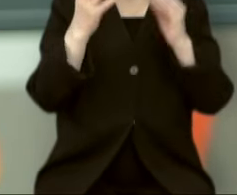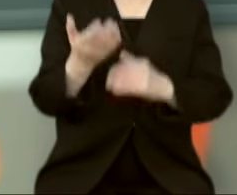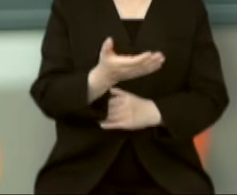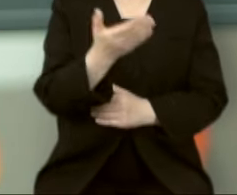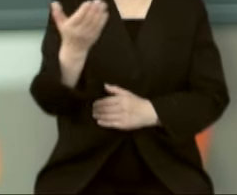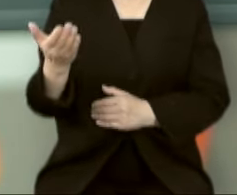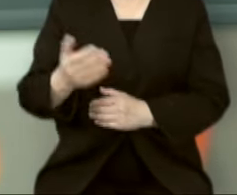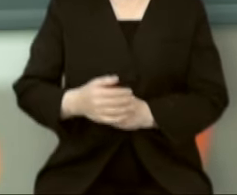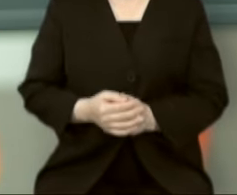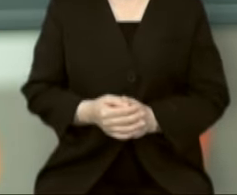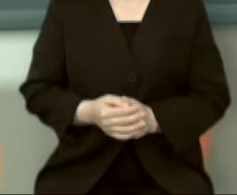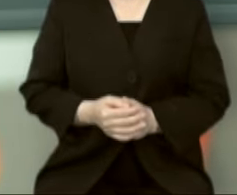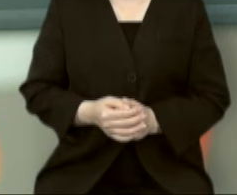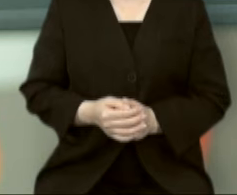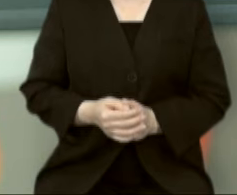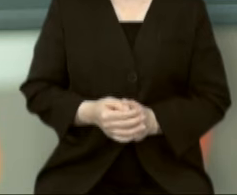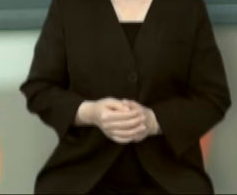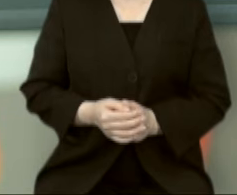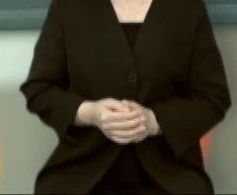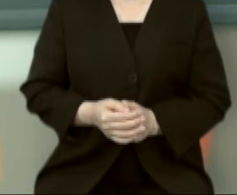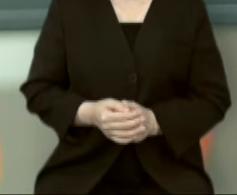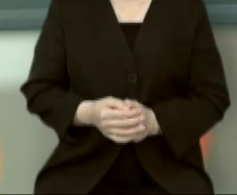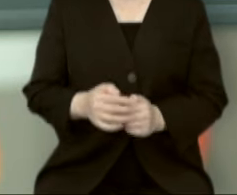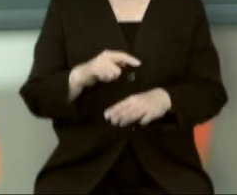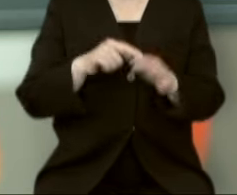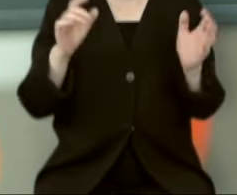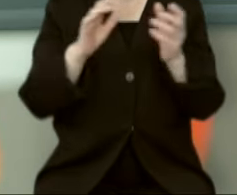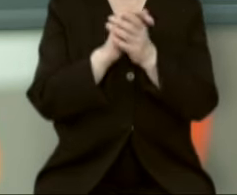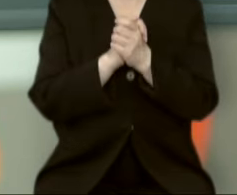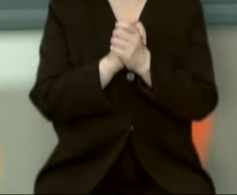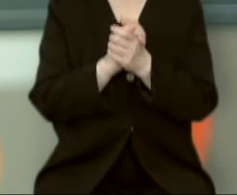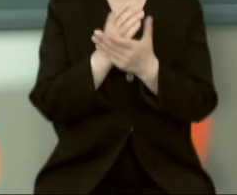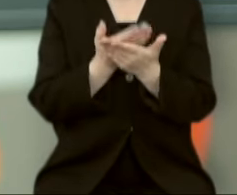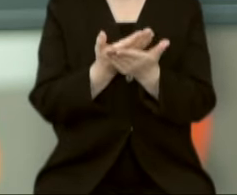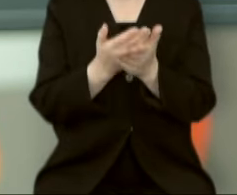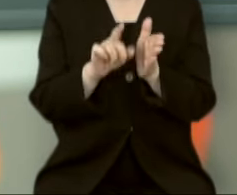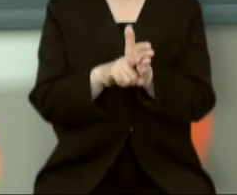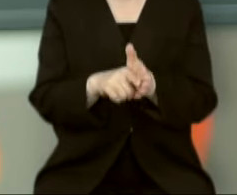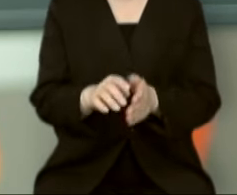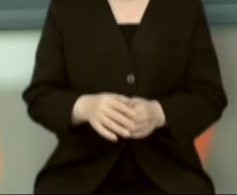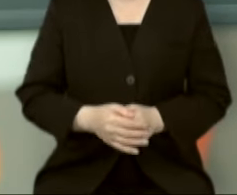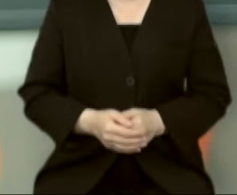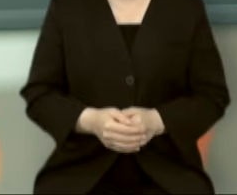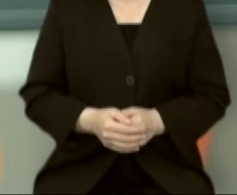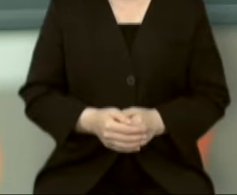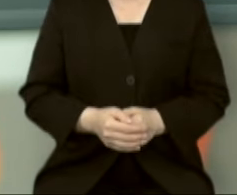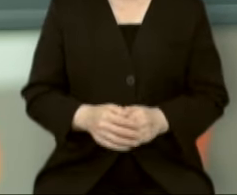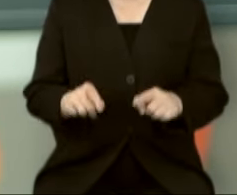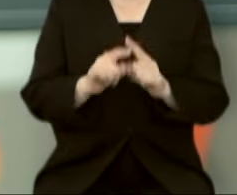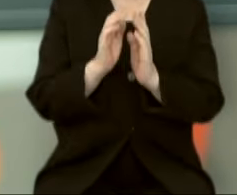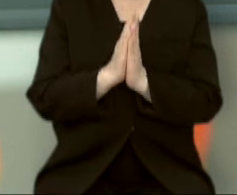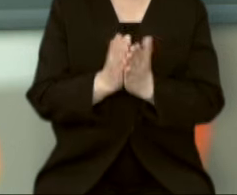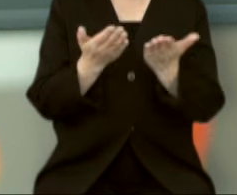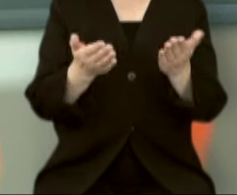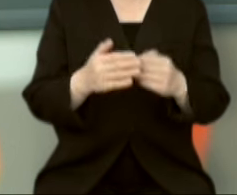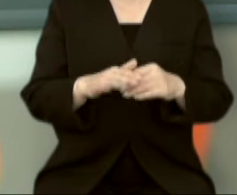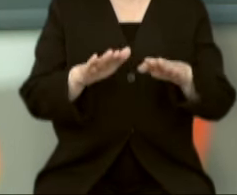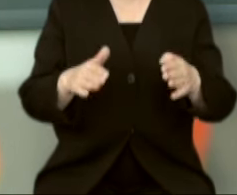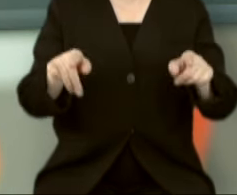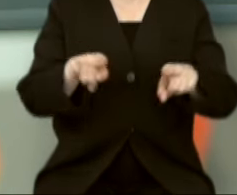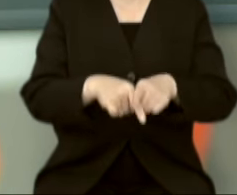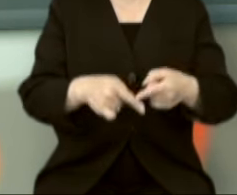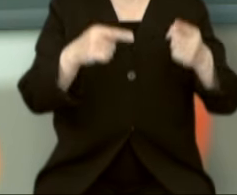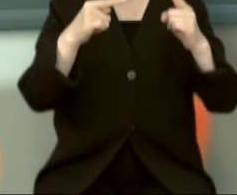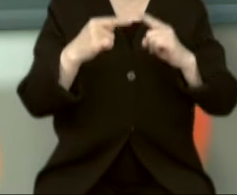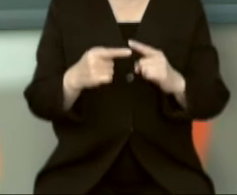애기님들, 해외 동포 여러분들 다 기도 합심해서 해 주실 거라고 믿습니다. 함께 기도하겠습니다. 오늘 함께